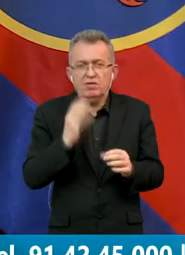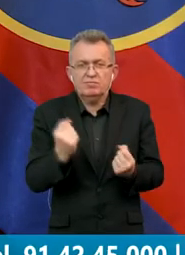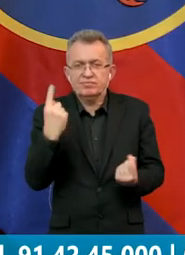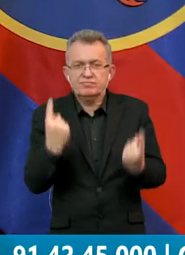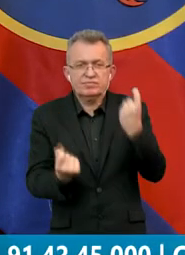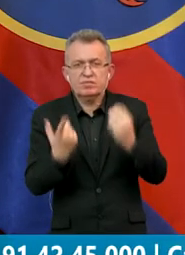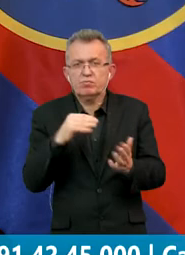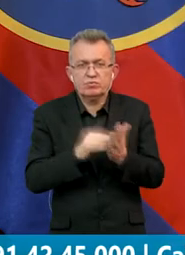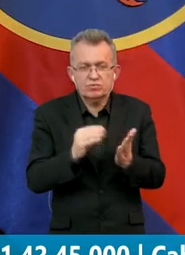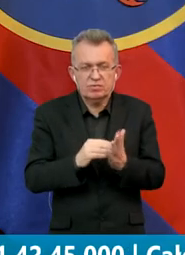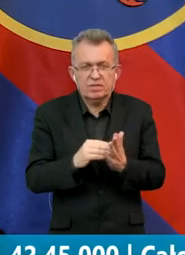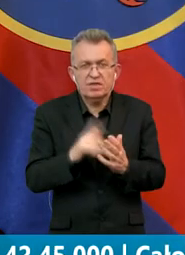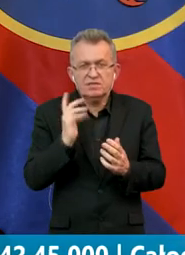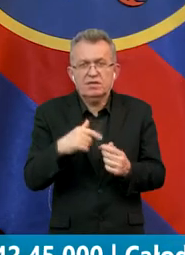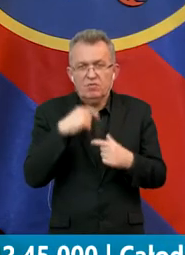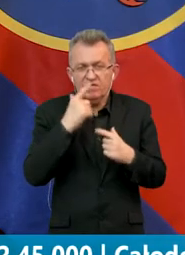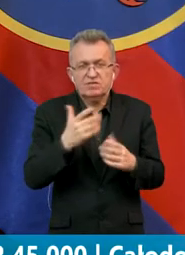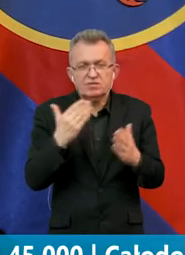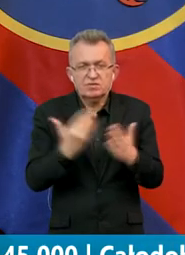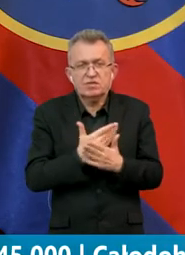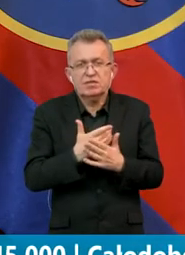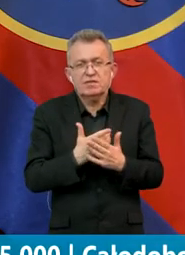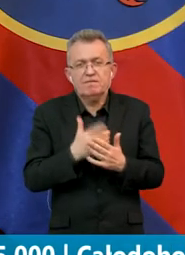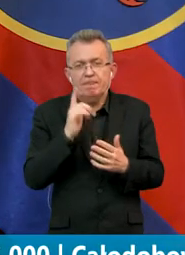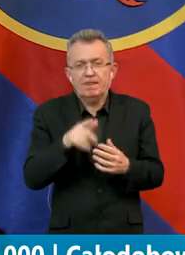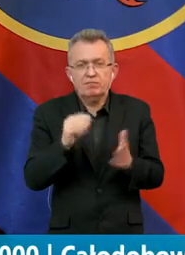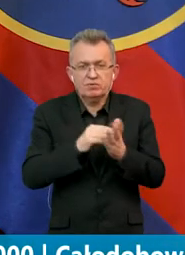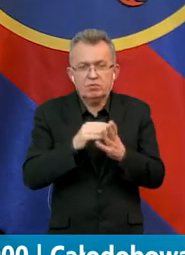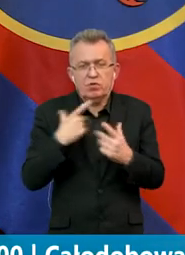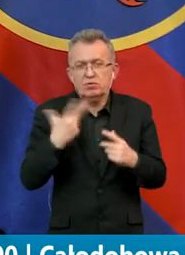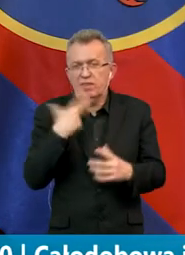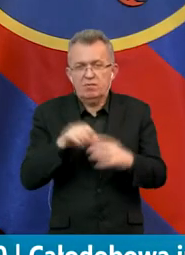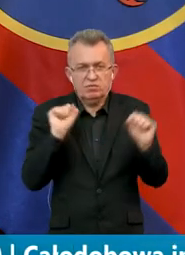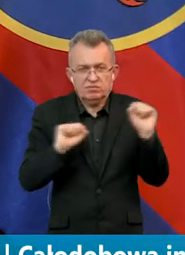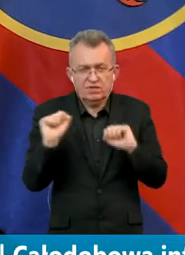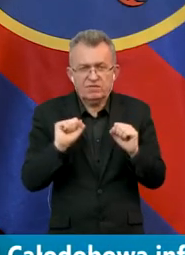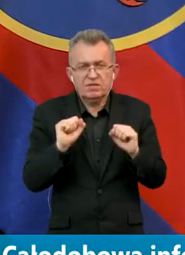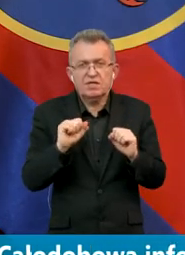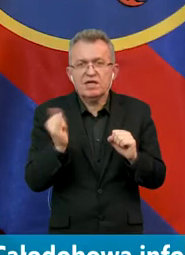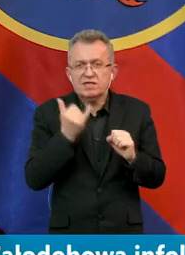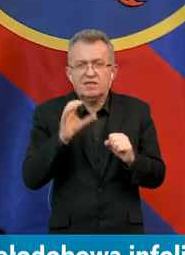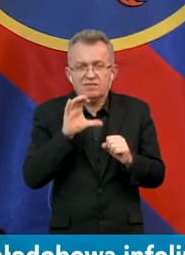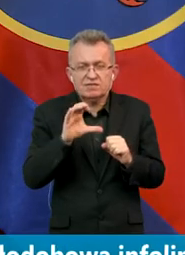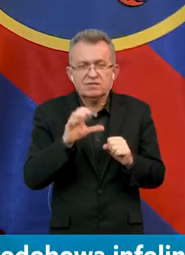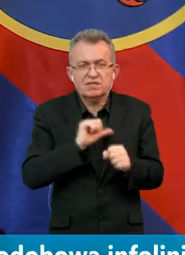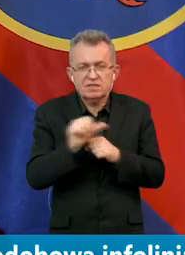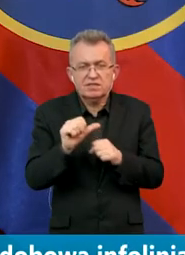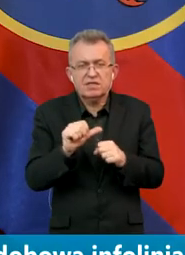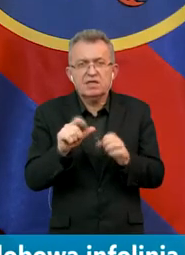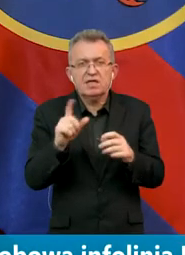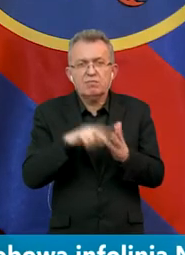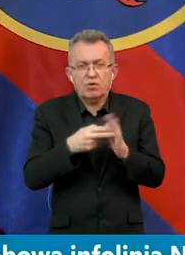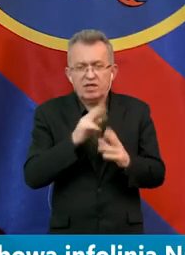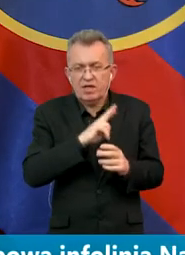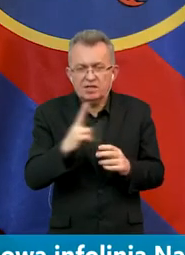nowe potrzeby, ale chcę pana zapewnić, że zwracamy uwagę na potrzeby osób niepełnosprawnych. Przy każdej inwestycji to się dzieje, przy każdym